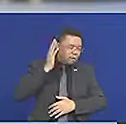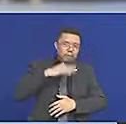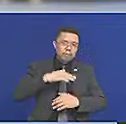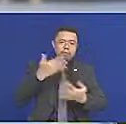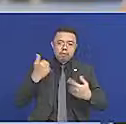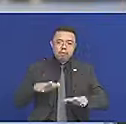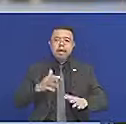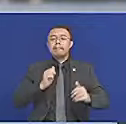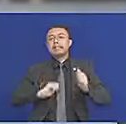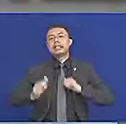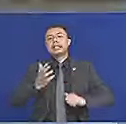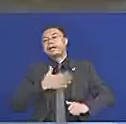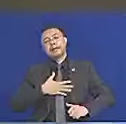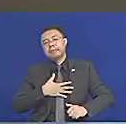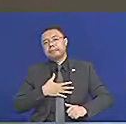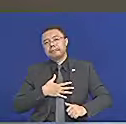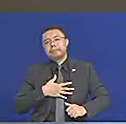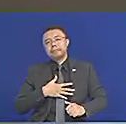Wah, menderita saya.